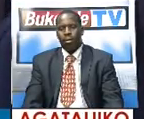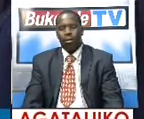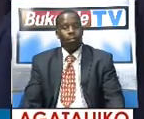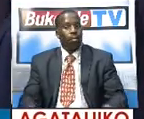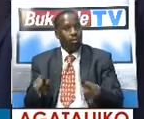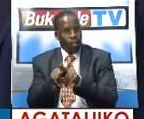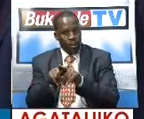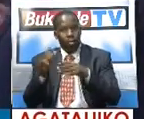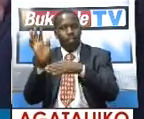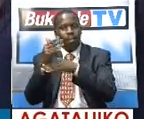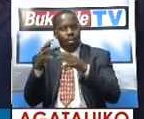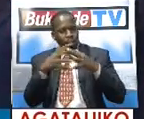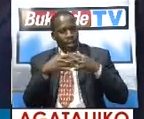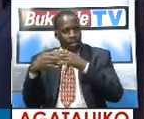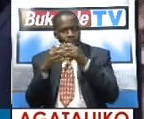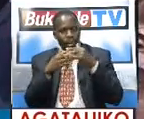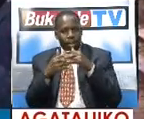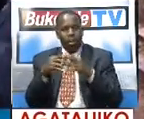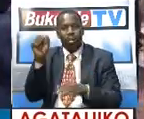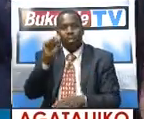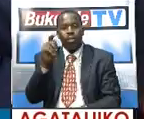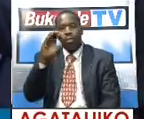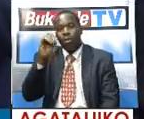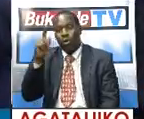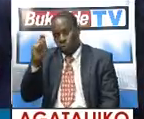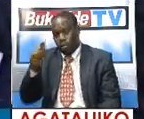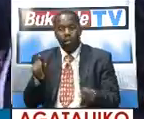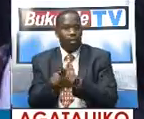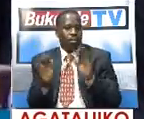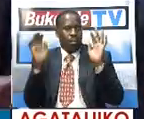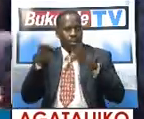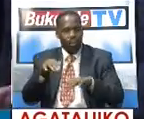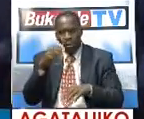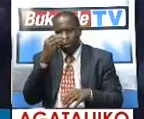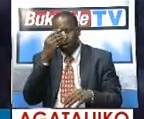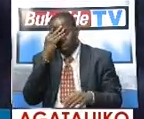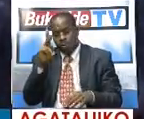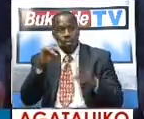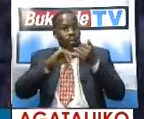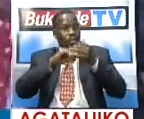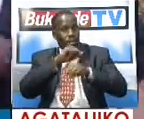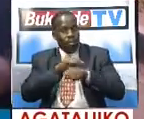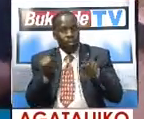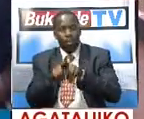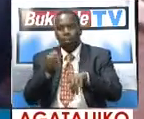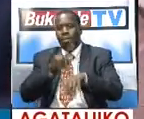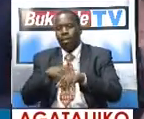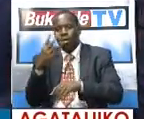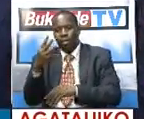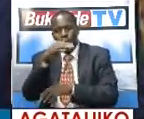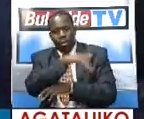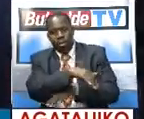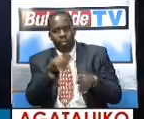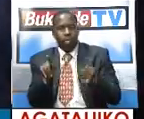Omubaka wa Amerika mu Uganda, Scott Delisi, atuse ku ssomero lya Kibuli Secondary School ku ssaawa 10 ez'olweggulo ku mukolo